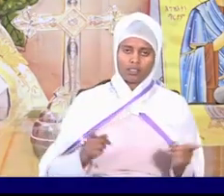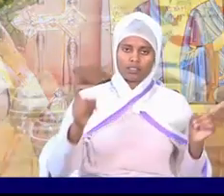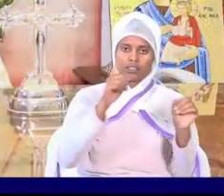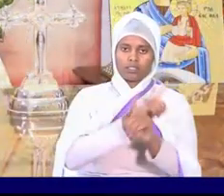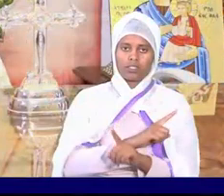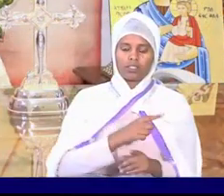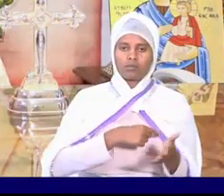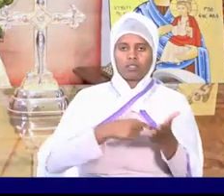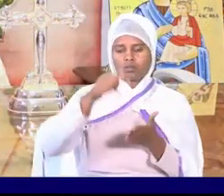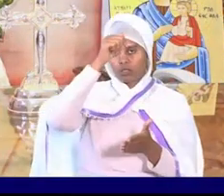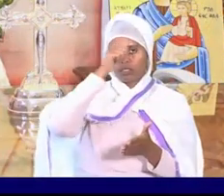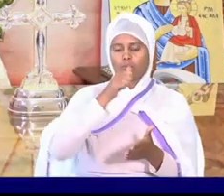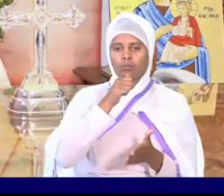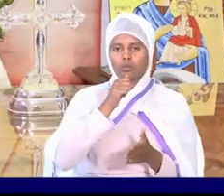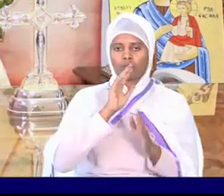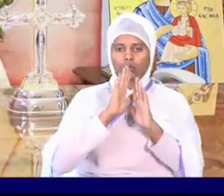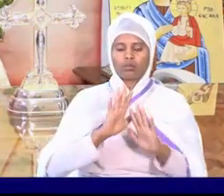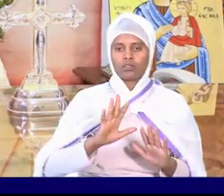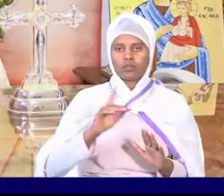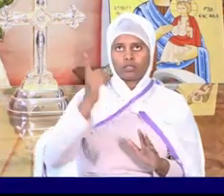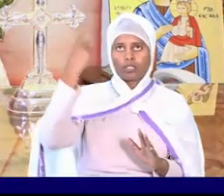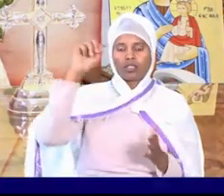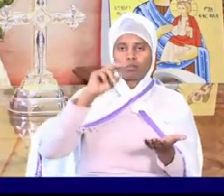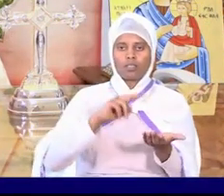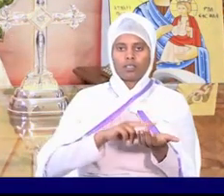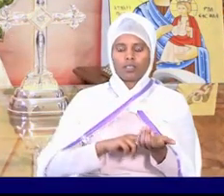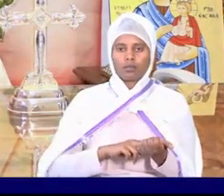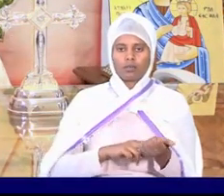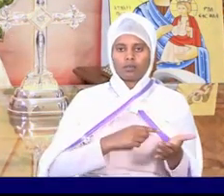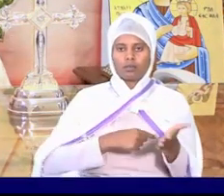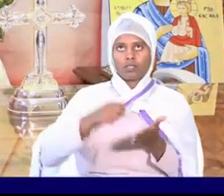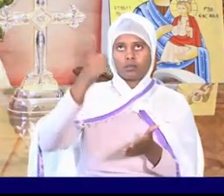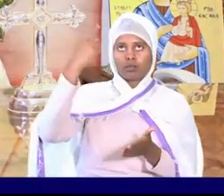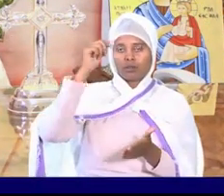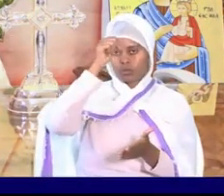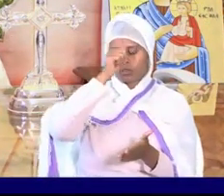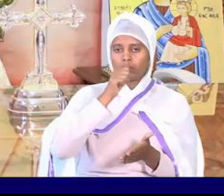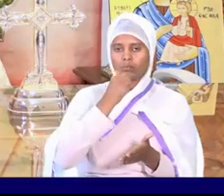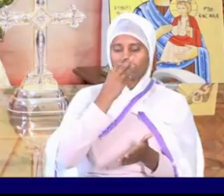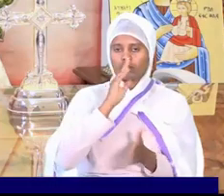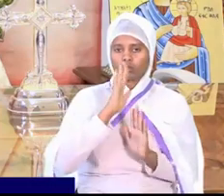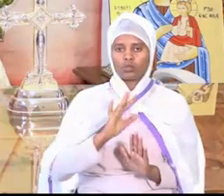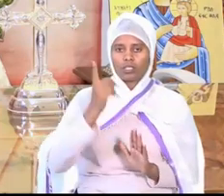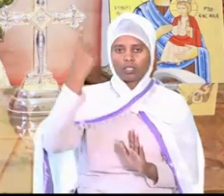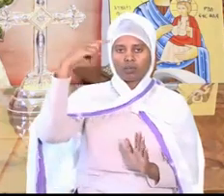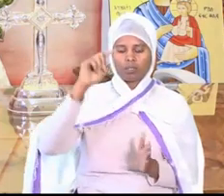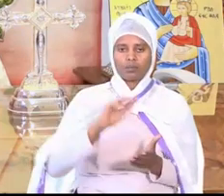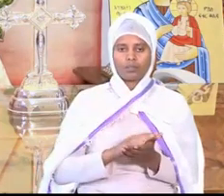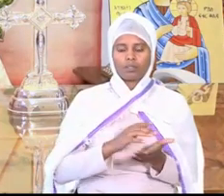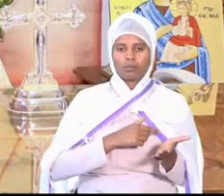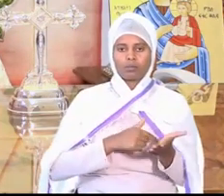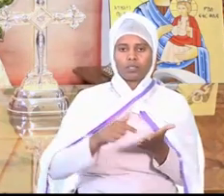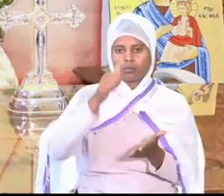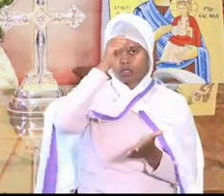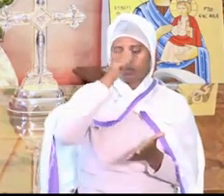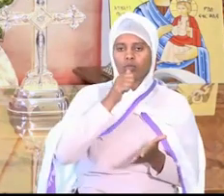يملسلنا اسمع ووال ومنفس كدوس عدو أملاك اسمع ووال ومنفس كدوس عدو